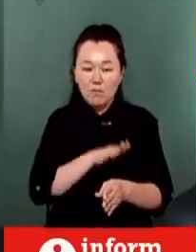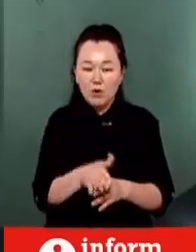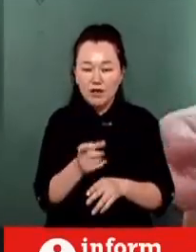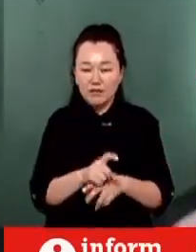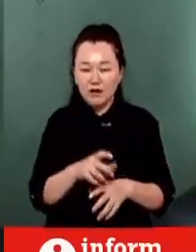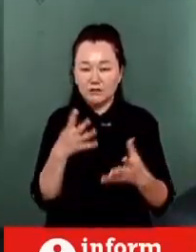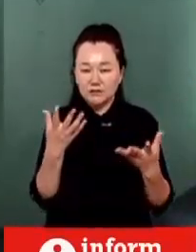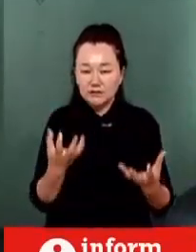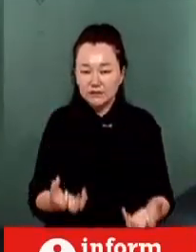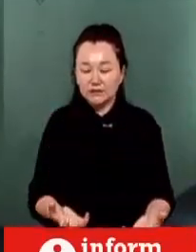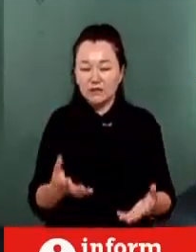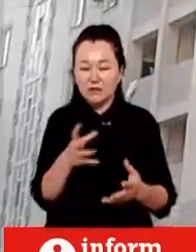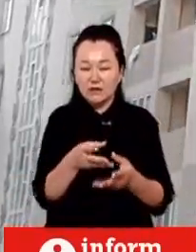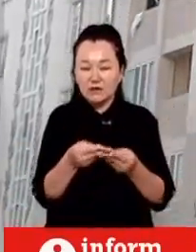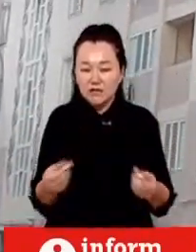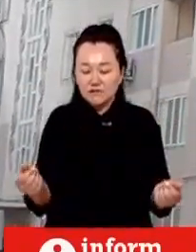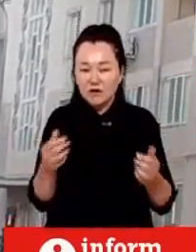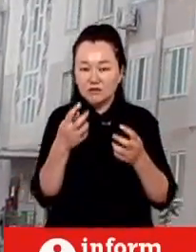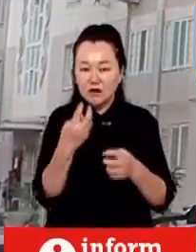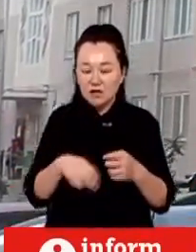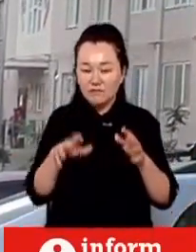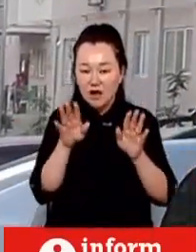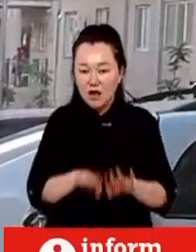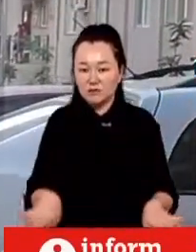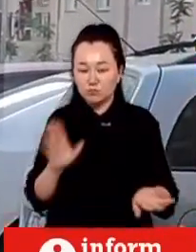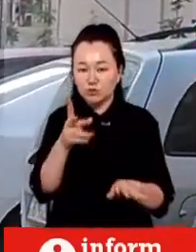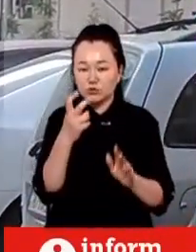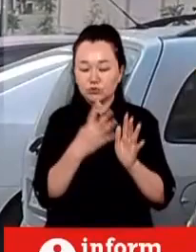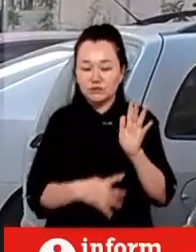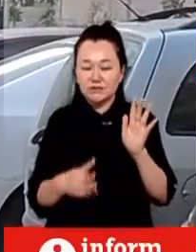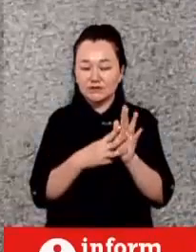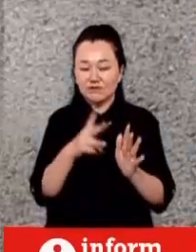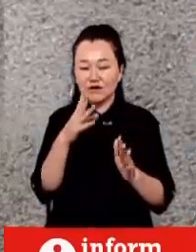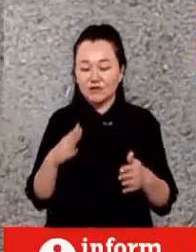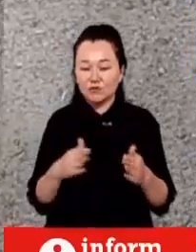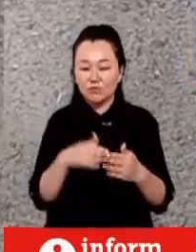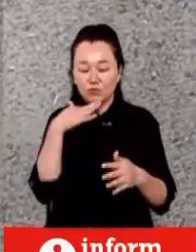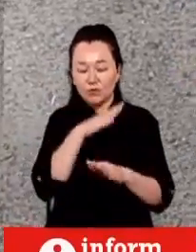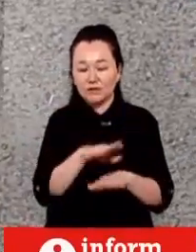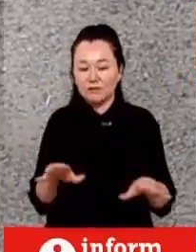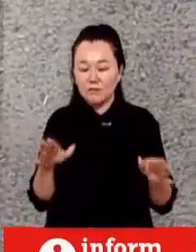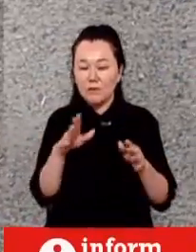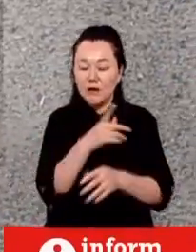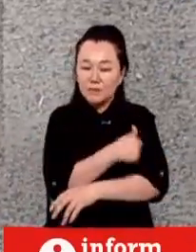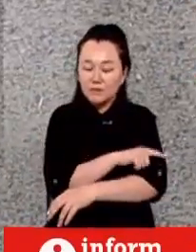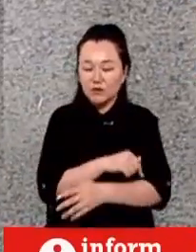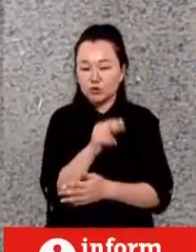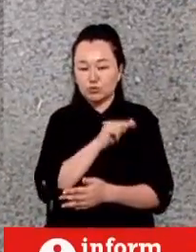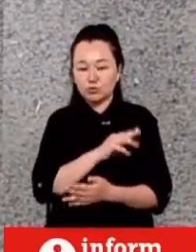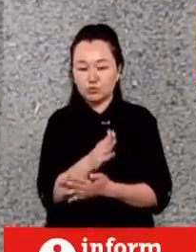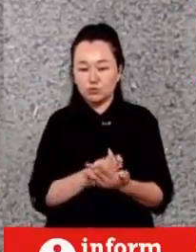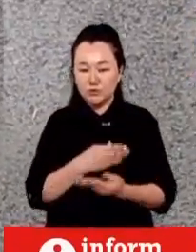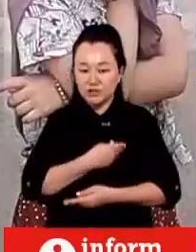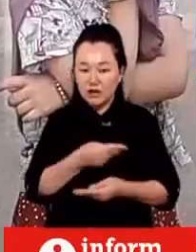су сіңірген сайын ана жа развалится же. 298 пәтерлі тұрғын үй кезінде көп балалы аналар мен медицина қызметкерлеріне берілген